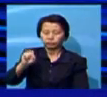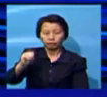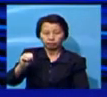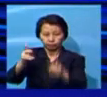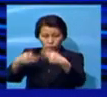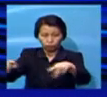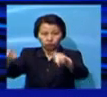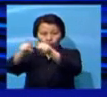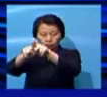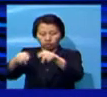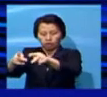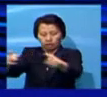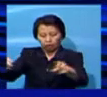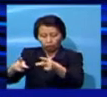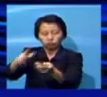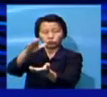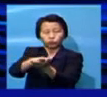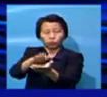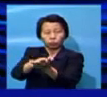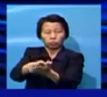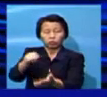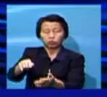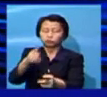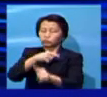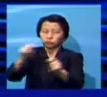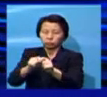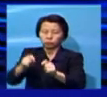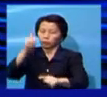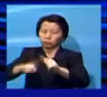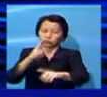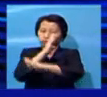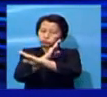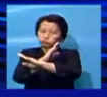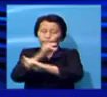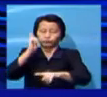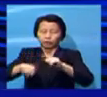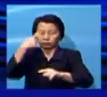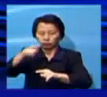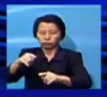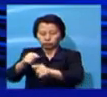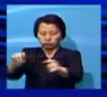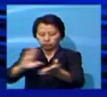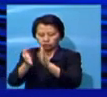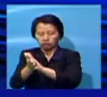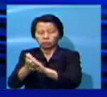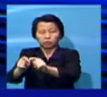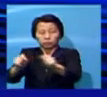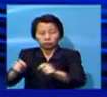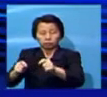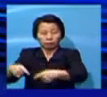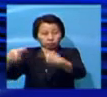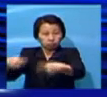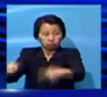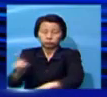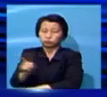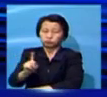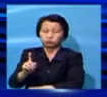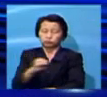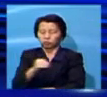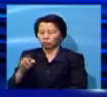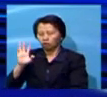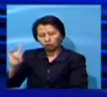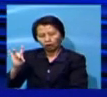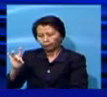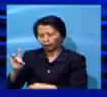Kuala kangsar adalah kawasan sekolah dan ia tempat larangan dalam seksyen 3 apa 2012 Boh juga telah menerima lapan